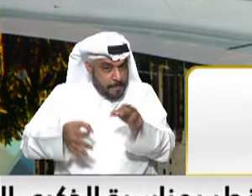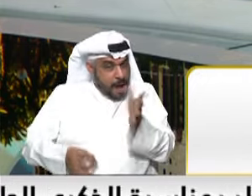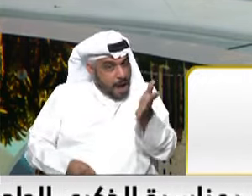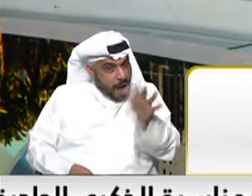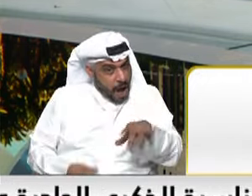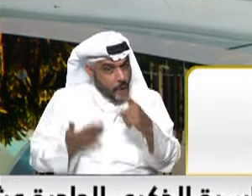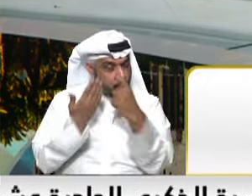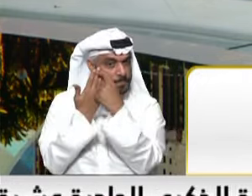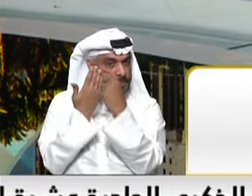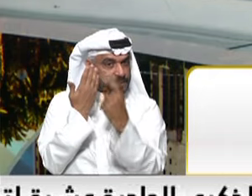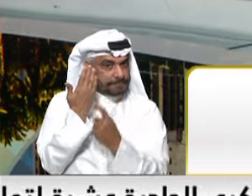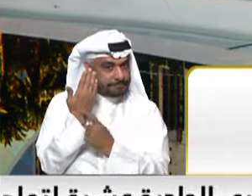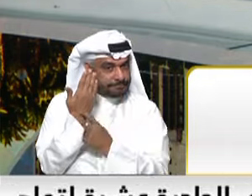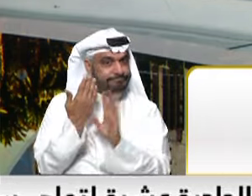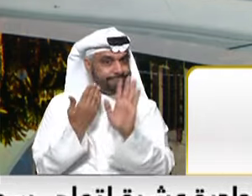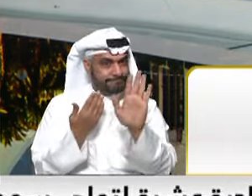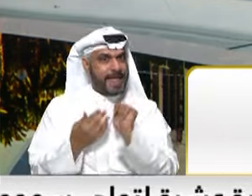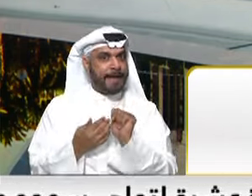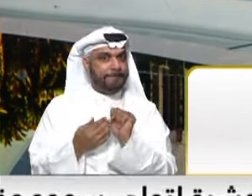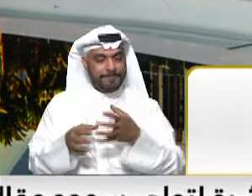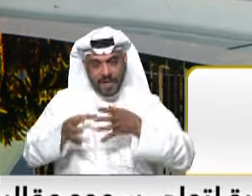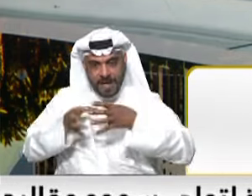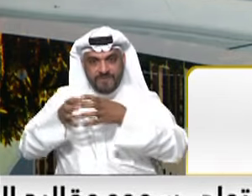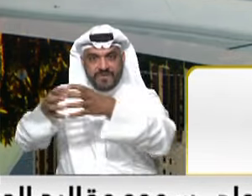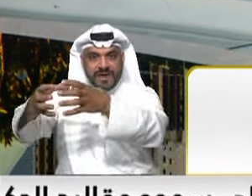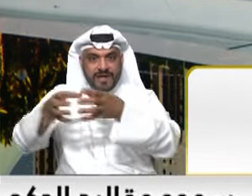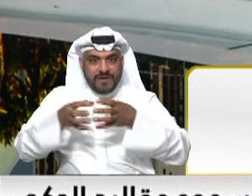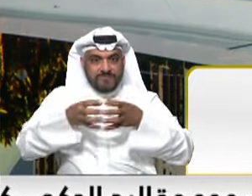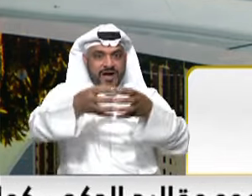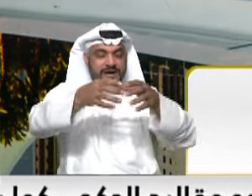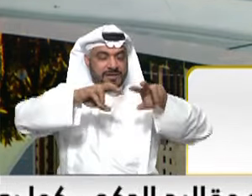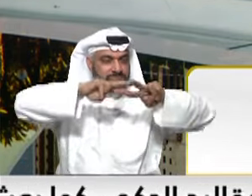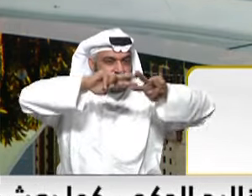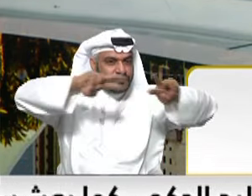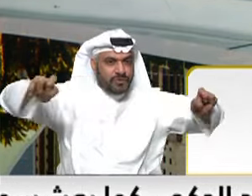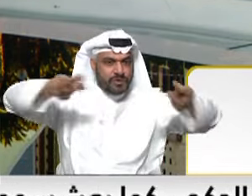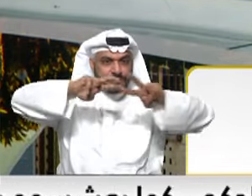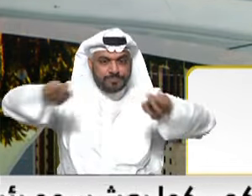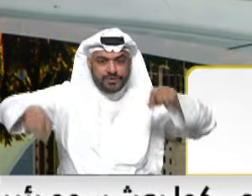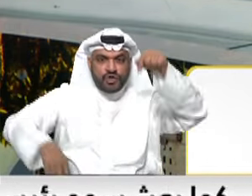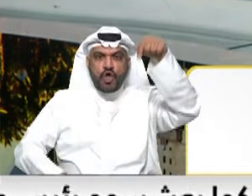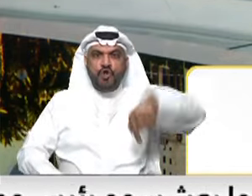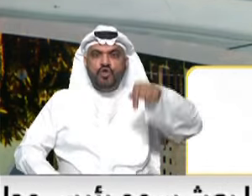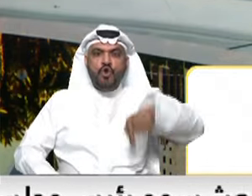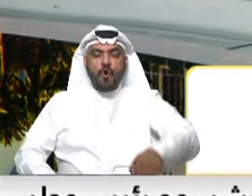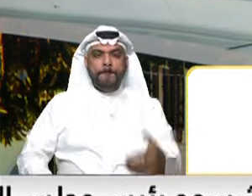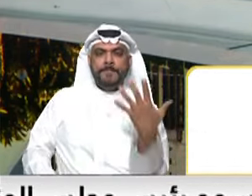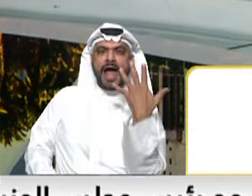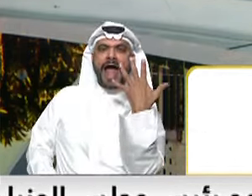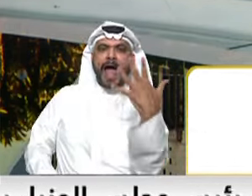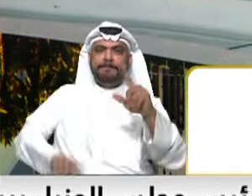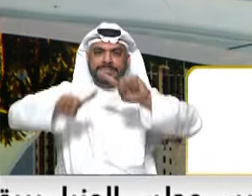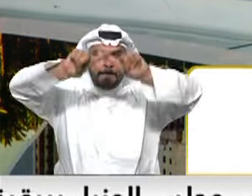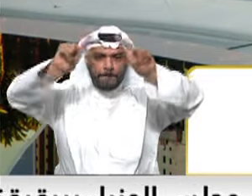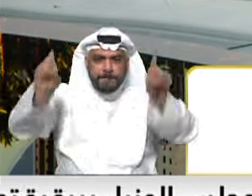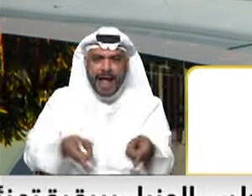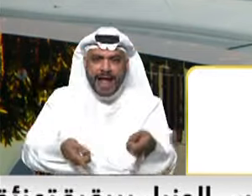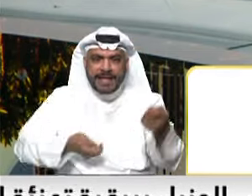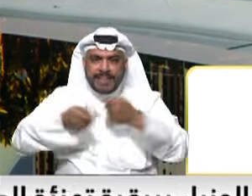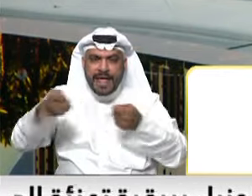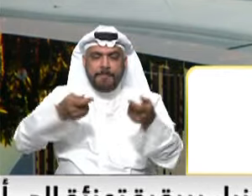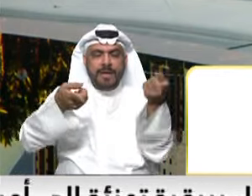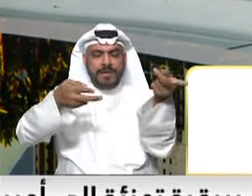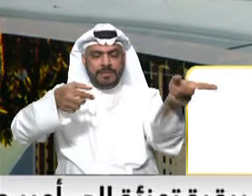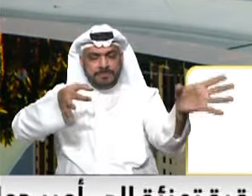التجاري. الفريق الرقابي التابع لإدارة الرقابة التجارية أغلق اليوم 5 مكاتب لاستخدام العمالة المنزلية